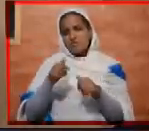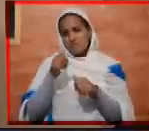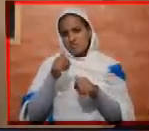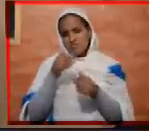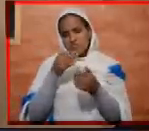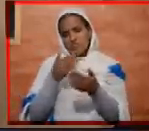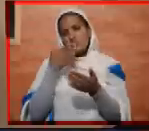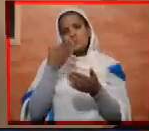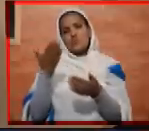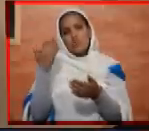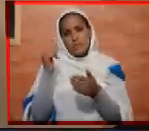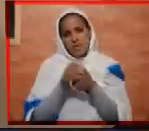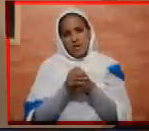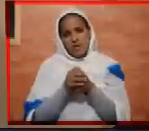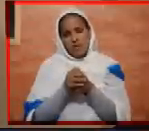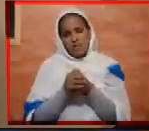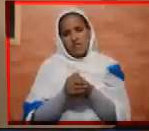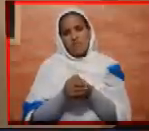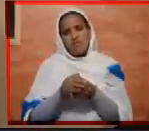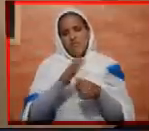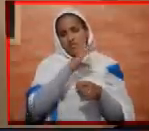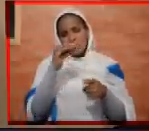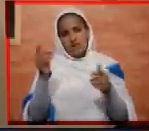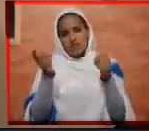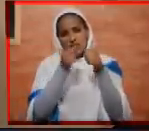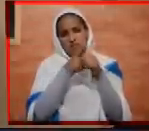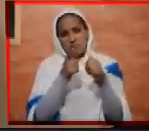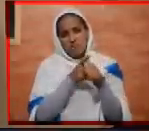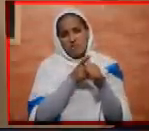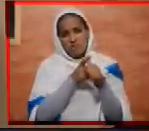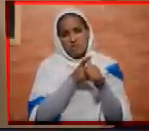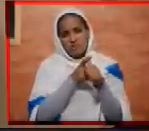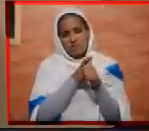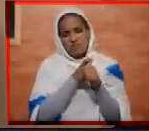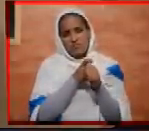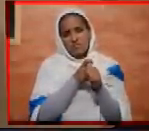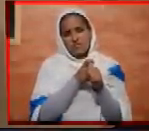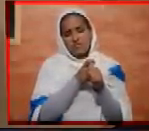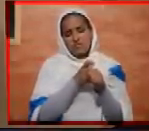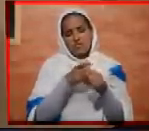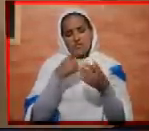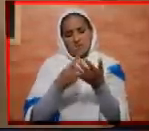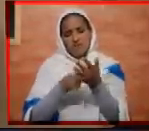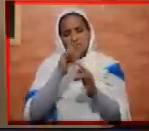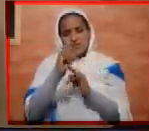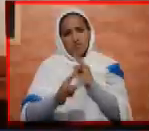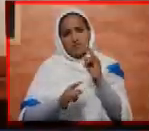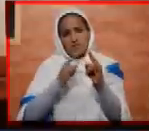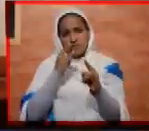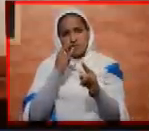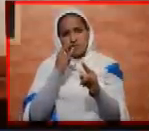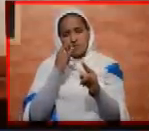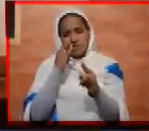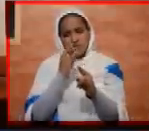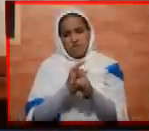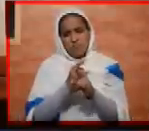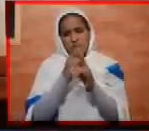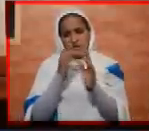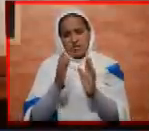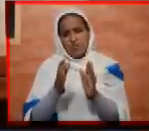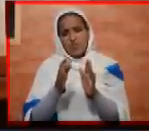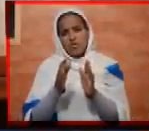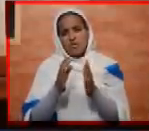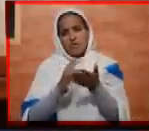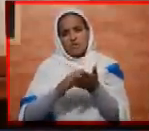ዘመናዊ መማር እንደ ሌላ ነገር ይታይ ነበር። ግን በመግቢያው ላይ ተናግረዋል። እንግዲያ